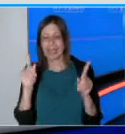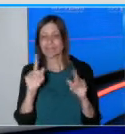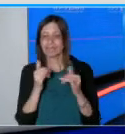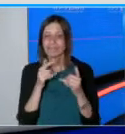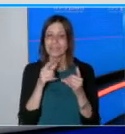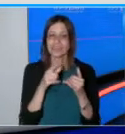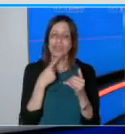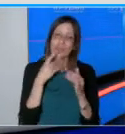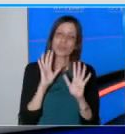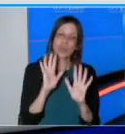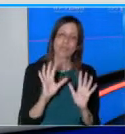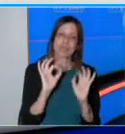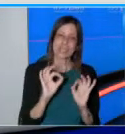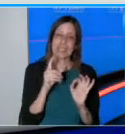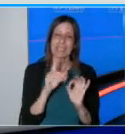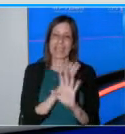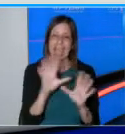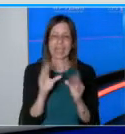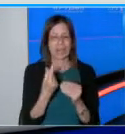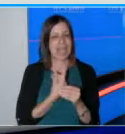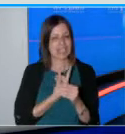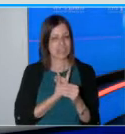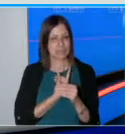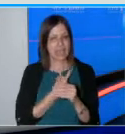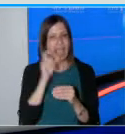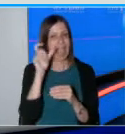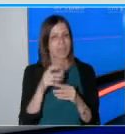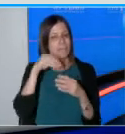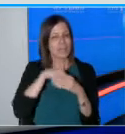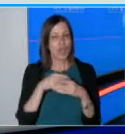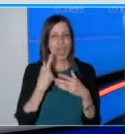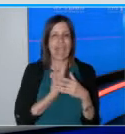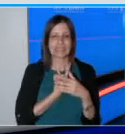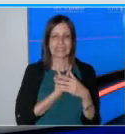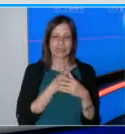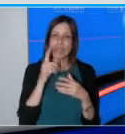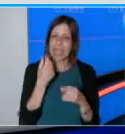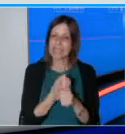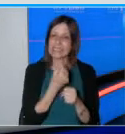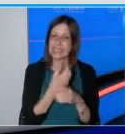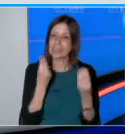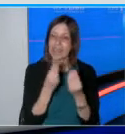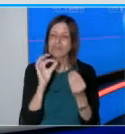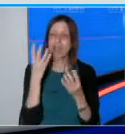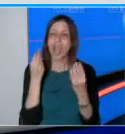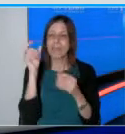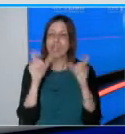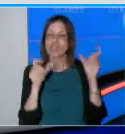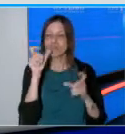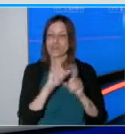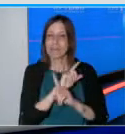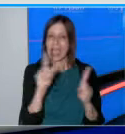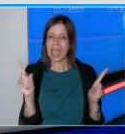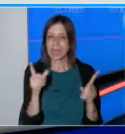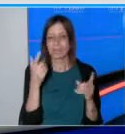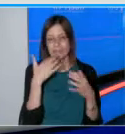שאני אומר עכשיו, טוב, בסדר, אז את רק עם עצמך, אדם בתוך עצמו הוא גר. עשית גם דברים להרבה אנשים אחרים. נכון. אבל